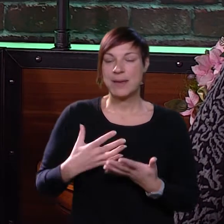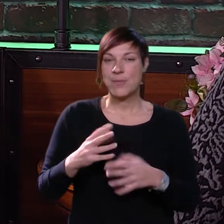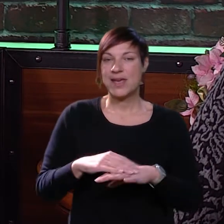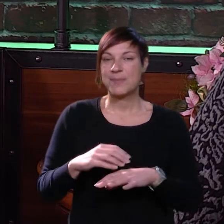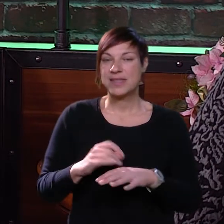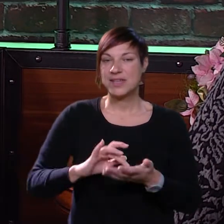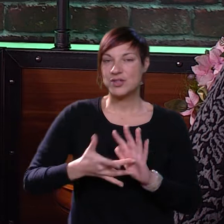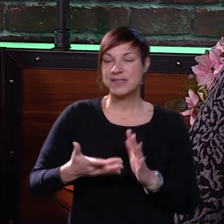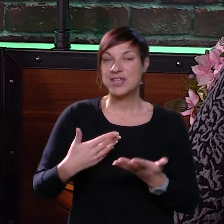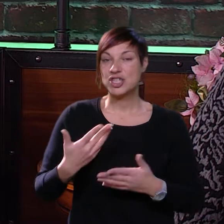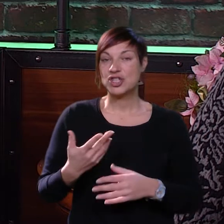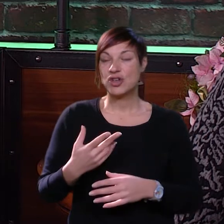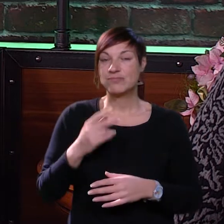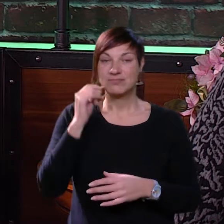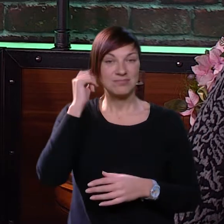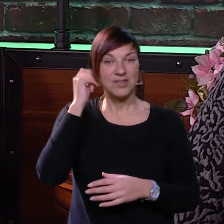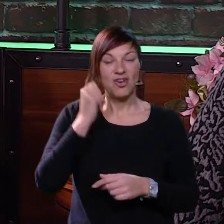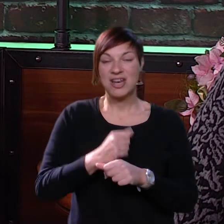samo imitirao sve što ona radi.